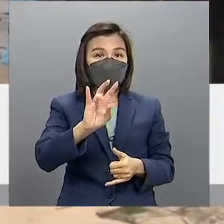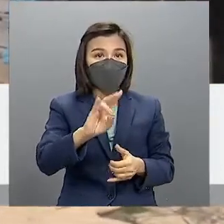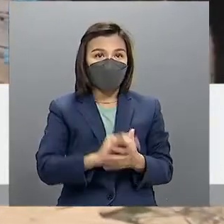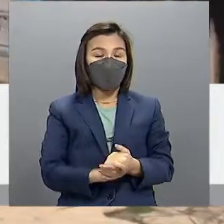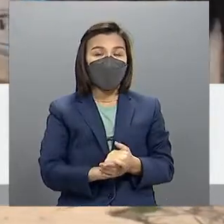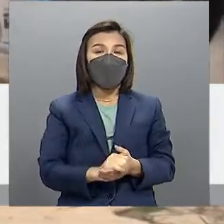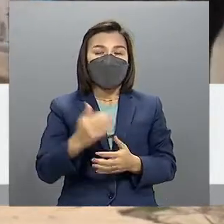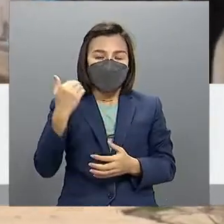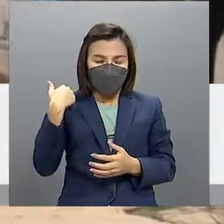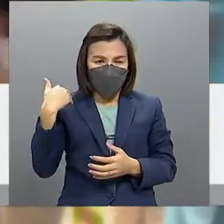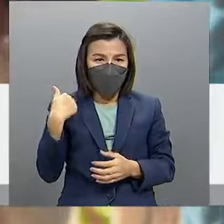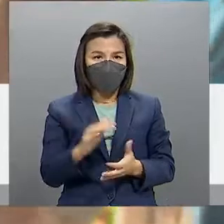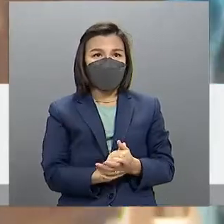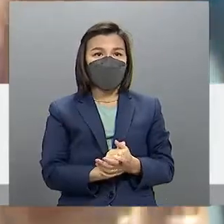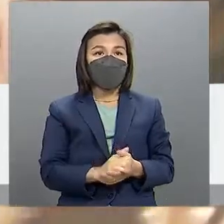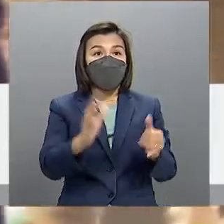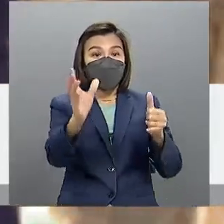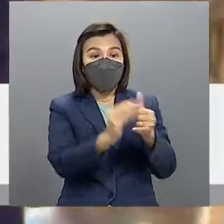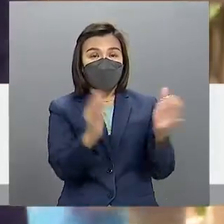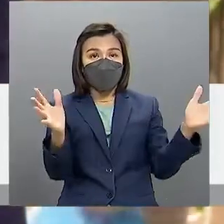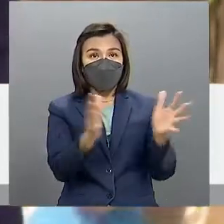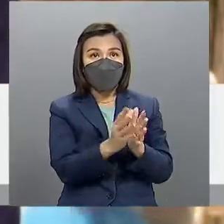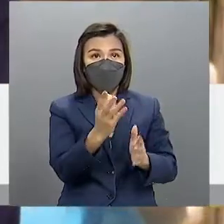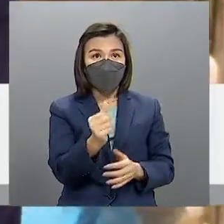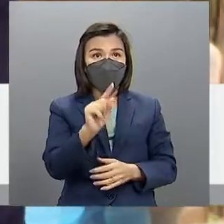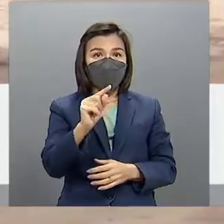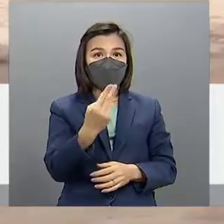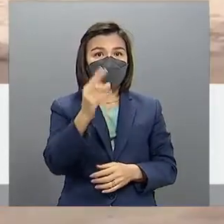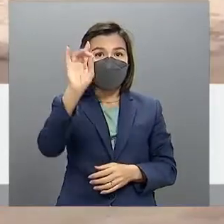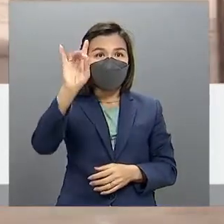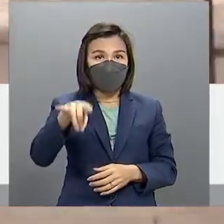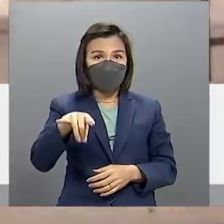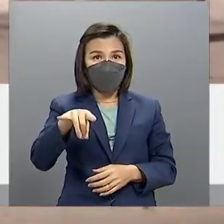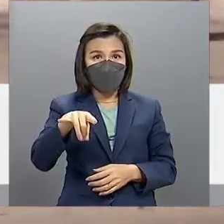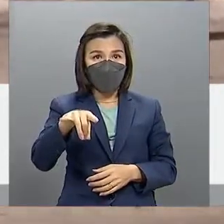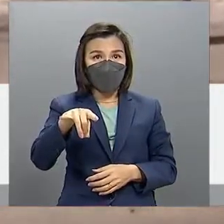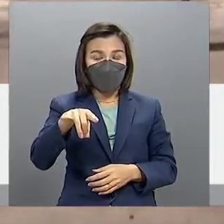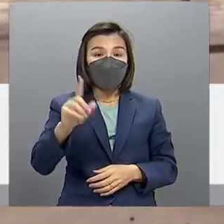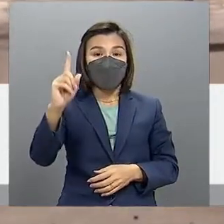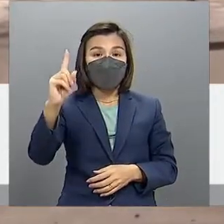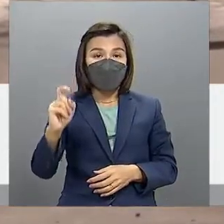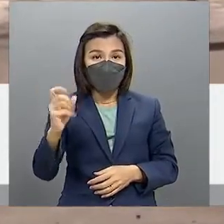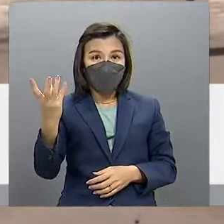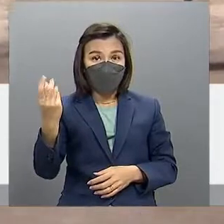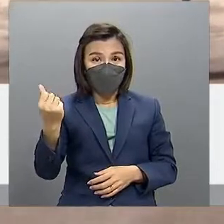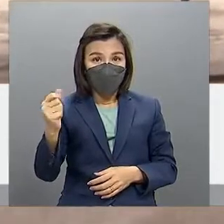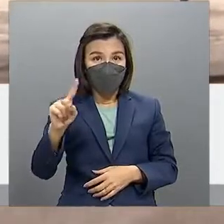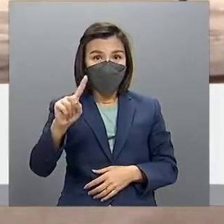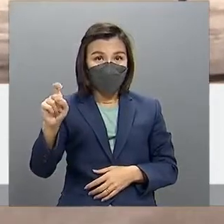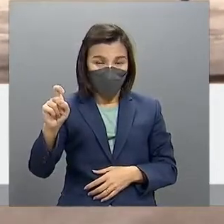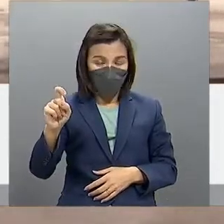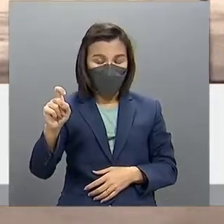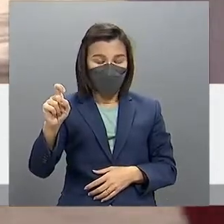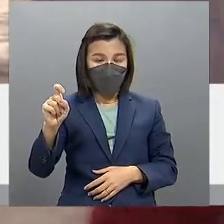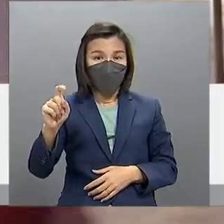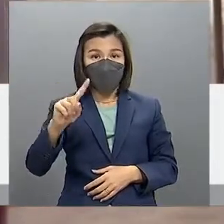ำนวนการติดเชื้อสะสมรวมแล้วกว่า 18,000 คนยอดการเสียชีวิตสะสมรวมกว่า100คนค่ะน